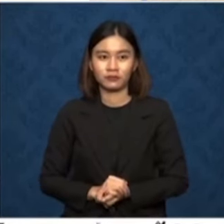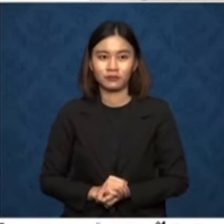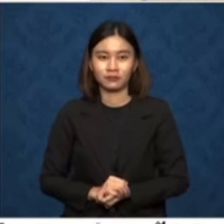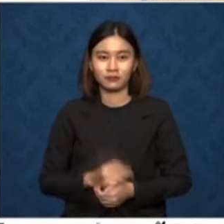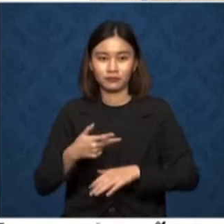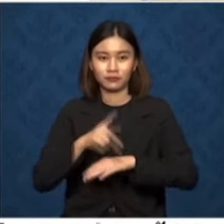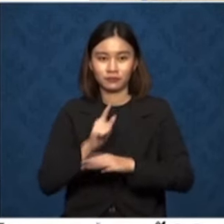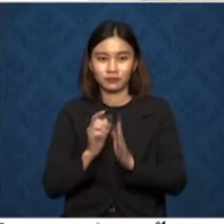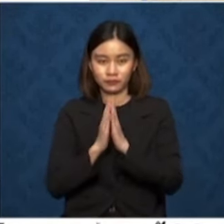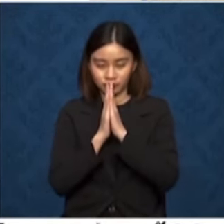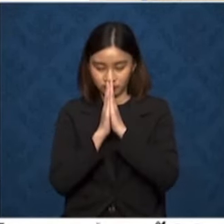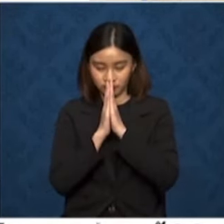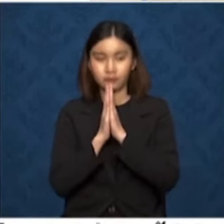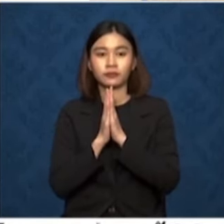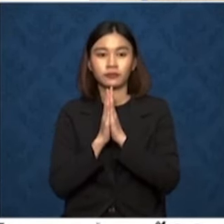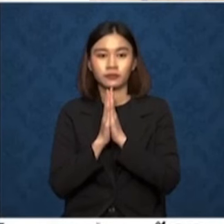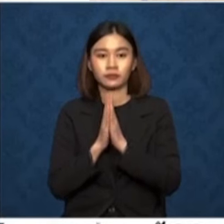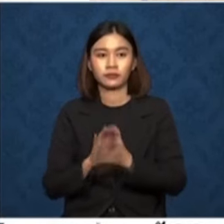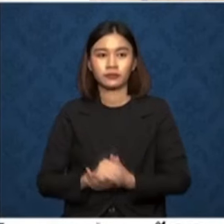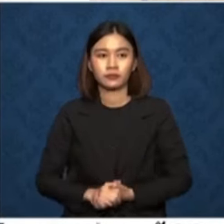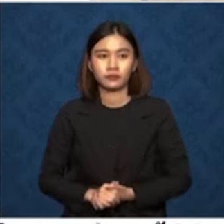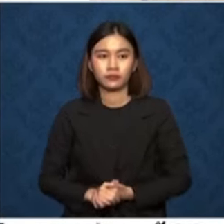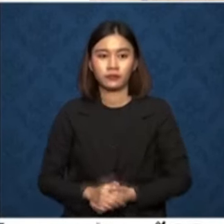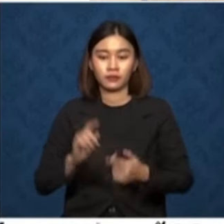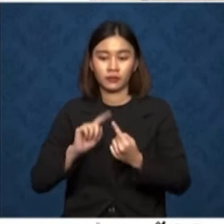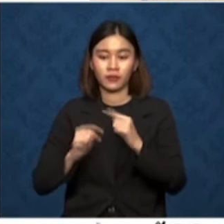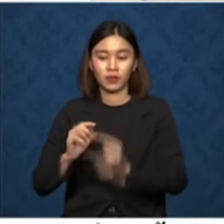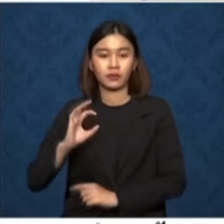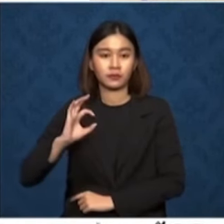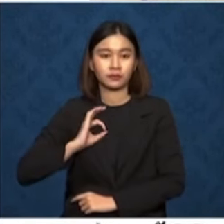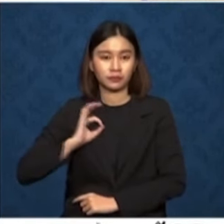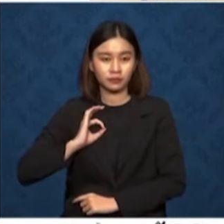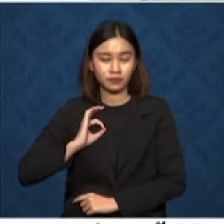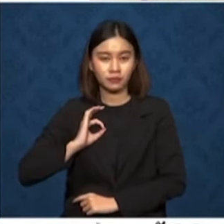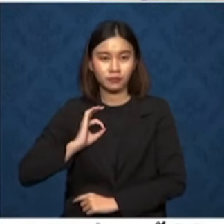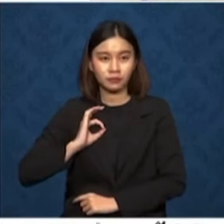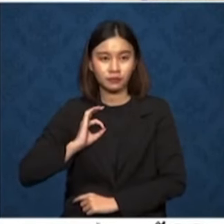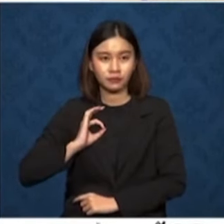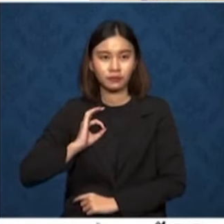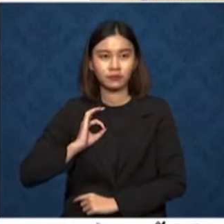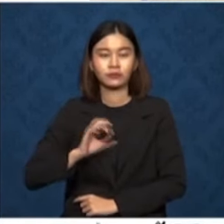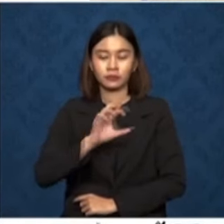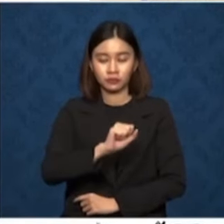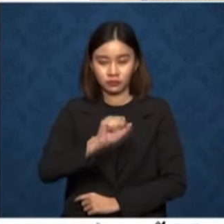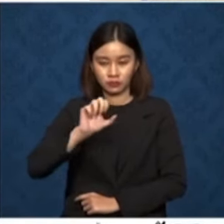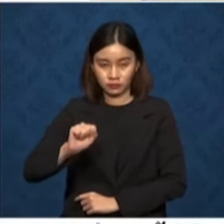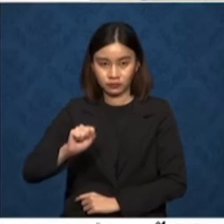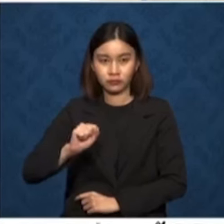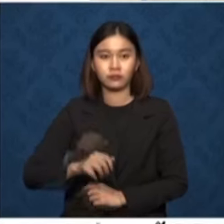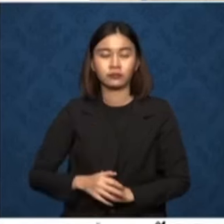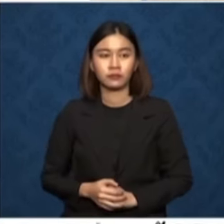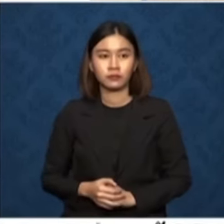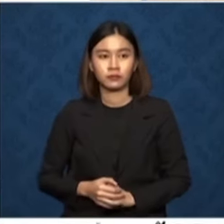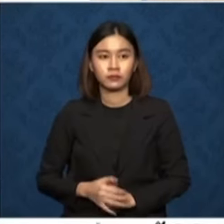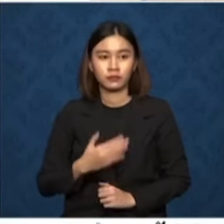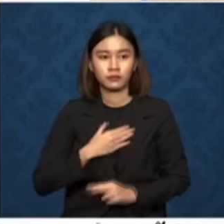สวัสดีค่ะสวัสดีท่านประธานนะคะเพื่อนเพื่อนสมาชิกสวุฒิสมาชิกสภาผู้แทนราษฎรนะคะ